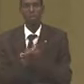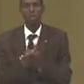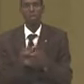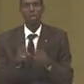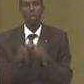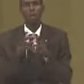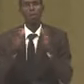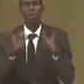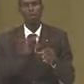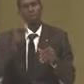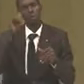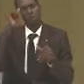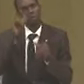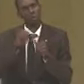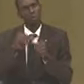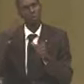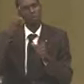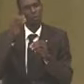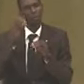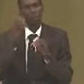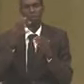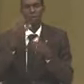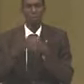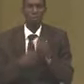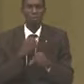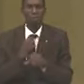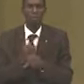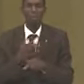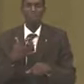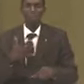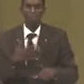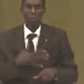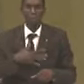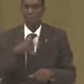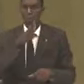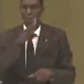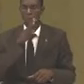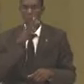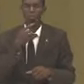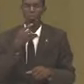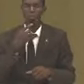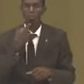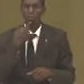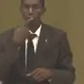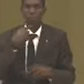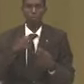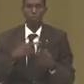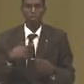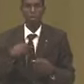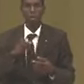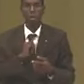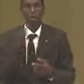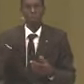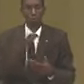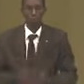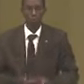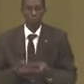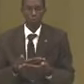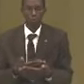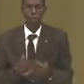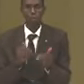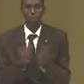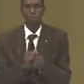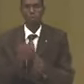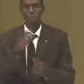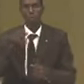depuis de nombreuses années j'étais né avec l'hémorroïde et on a dépassé